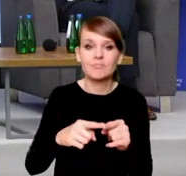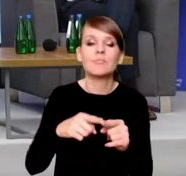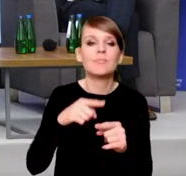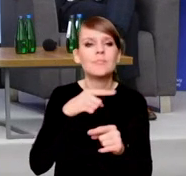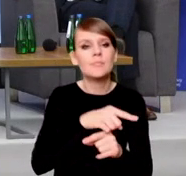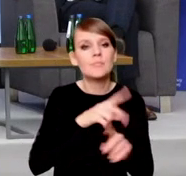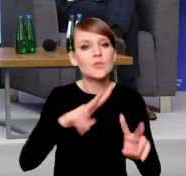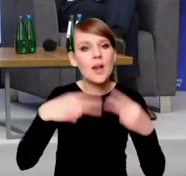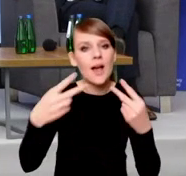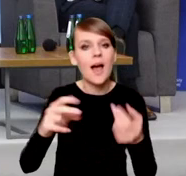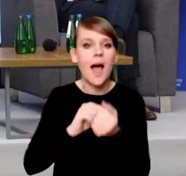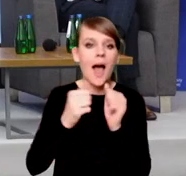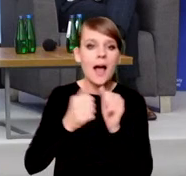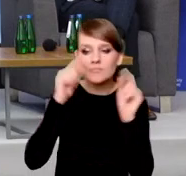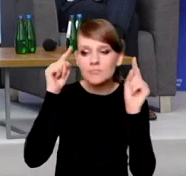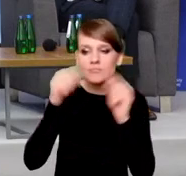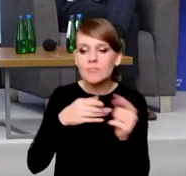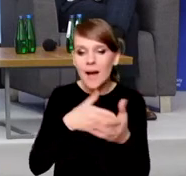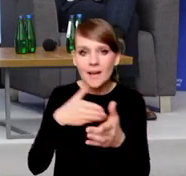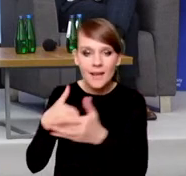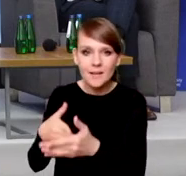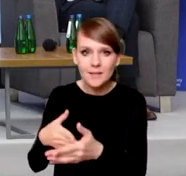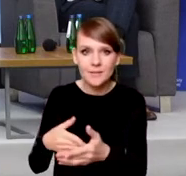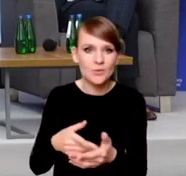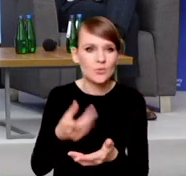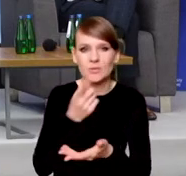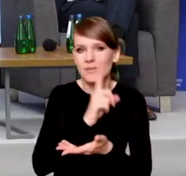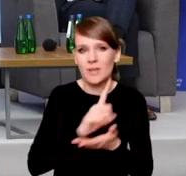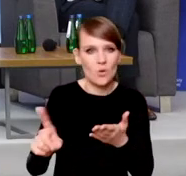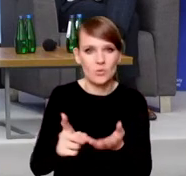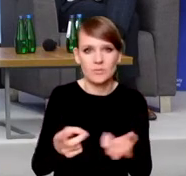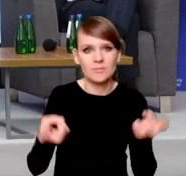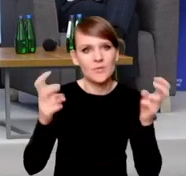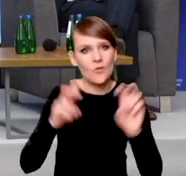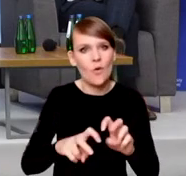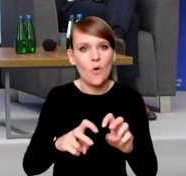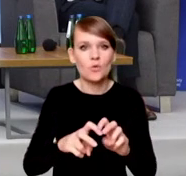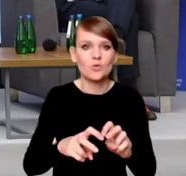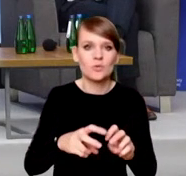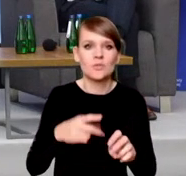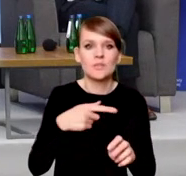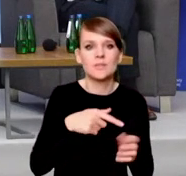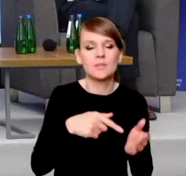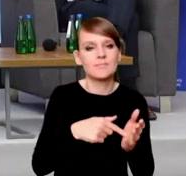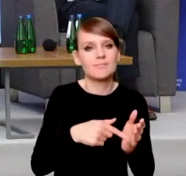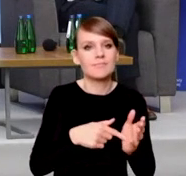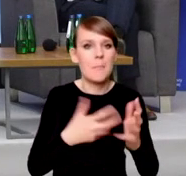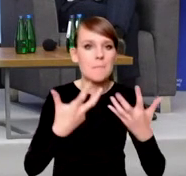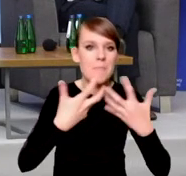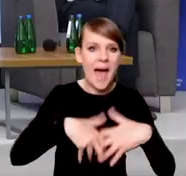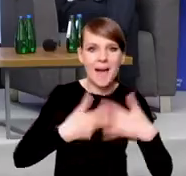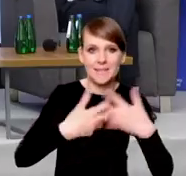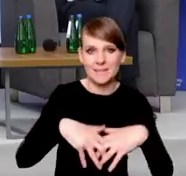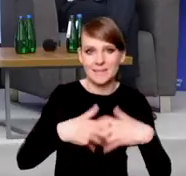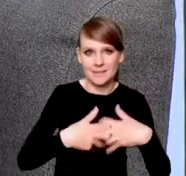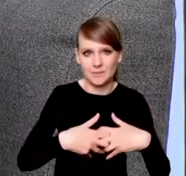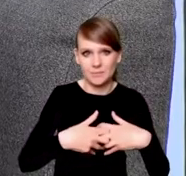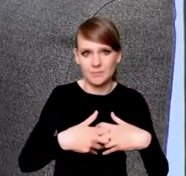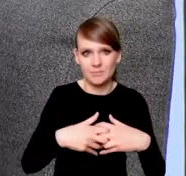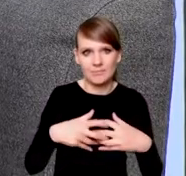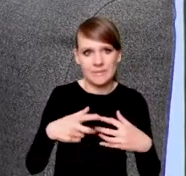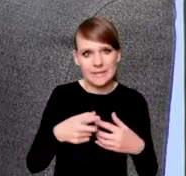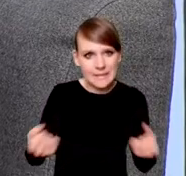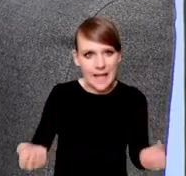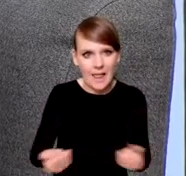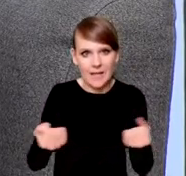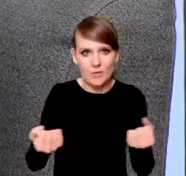to nie zbudujemy czegoś, co jest mechanizmem budowania zaangażowania. Mechanizmy budowania zaangażowania,